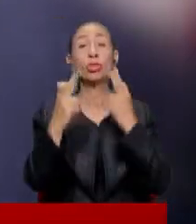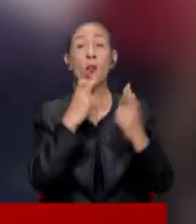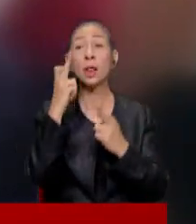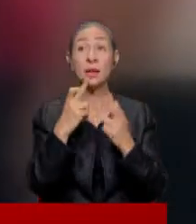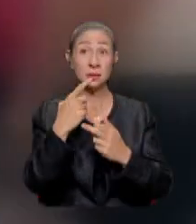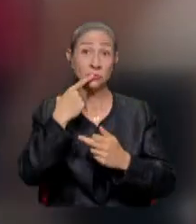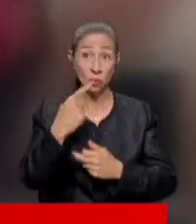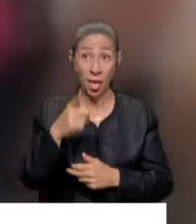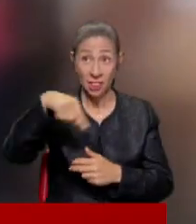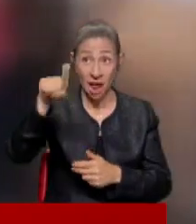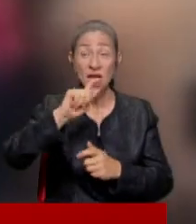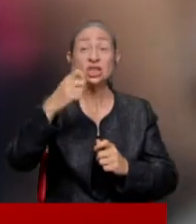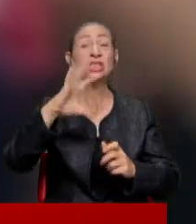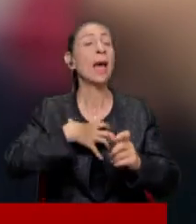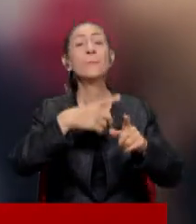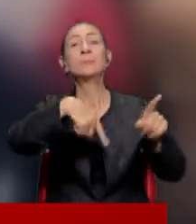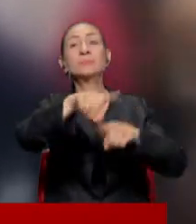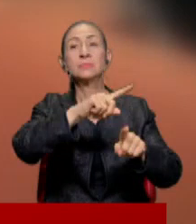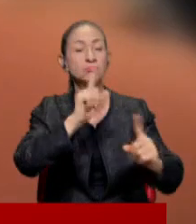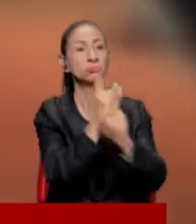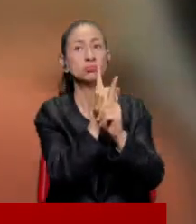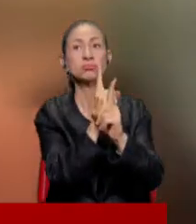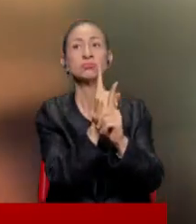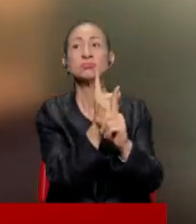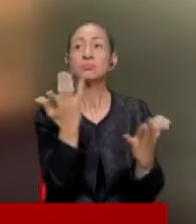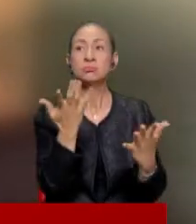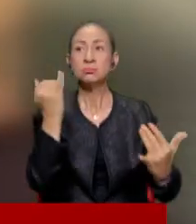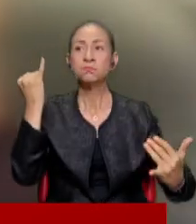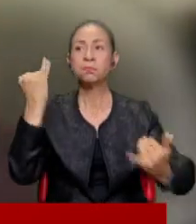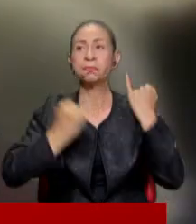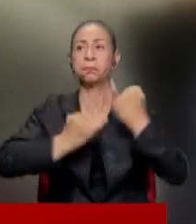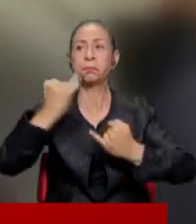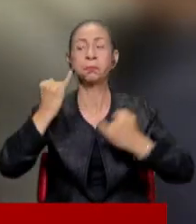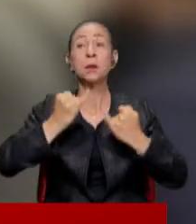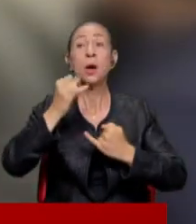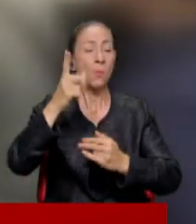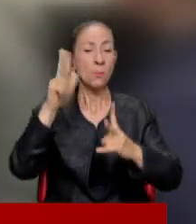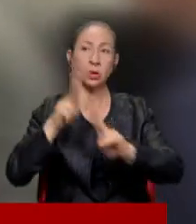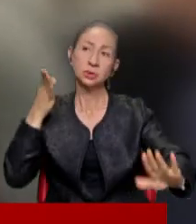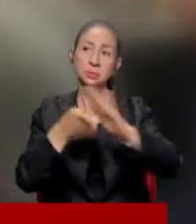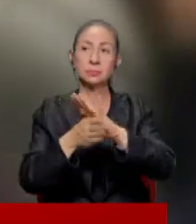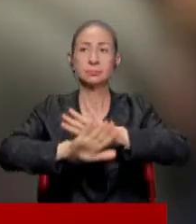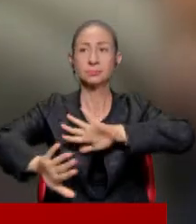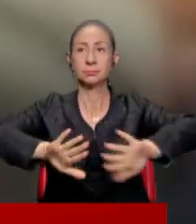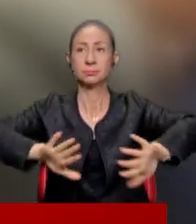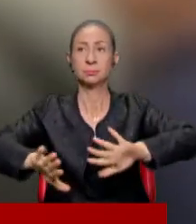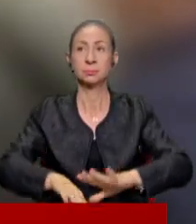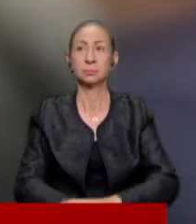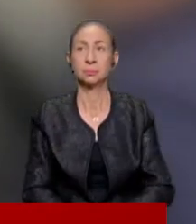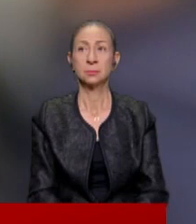Dolandırıldıklarını iddia edenler iş yeri sahipleriyle karşı karşıya geldi. Tartışma çıktı. Olaya polis müdahale etti.